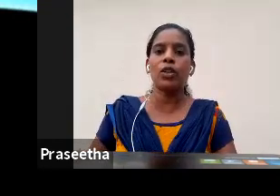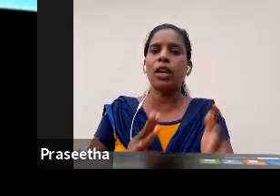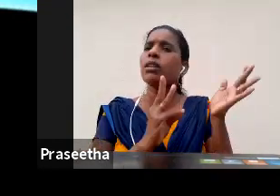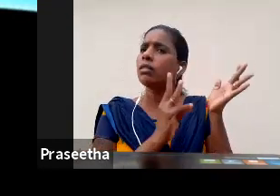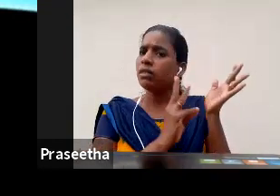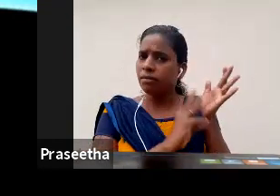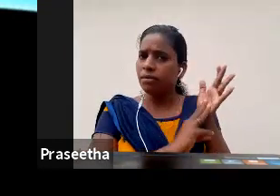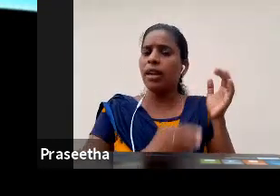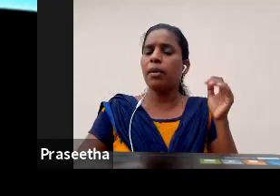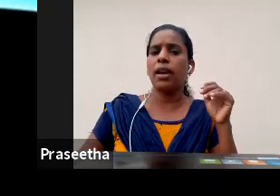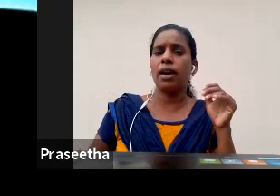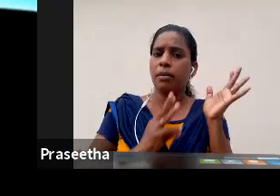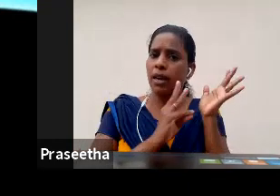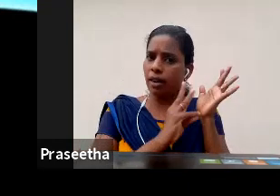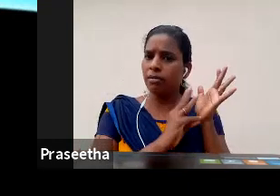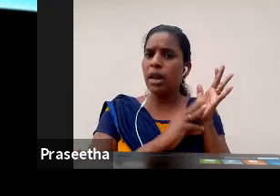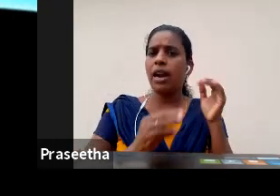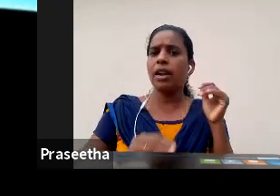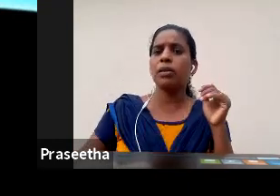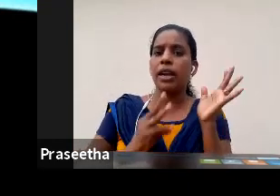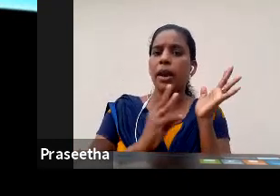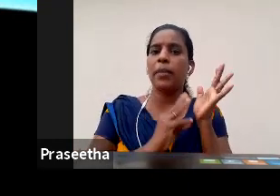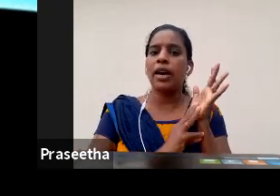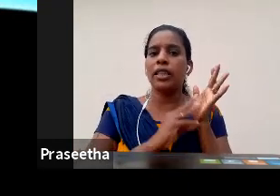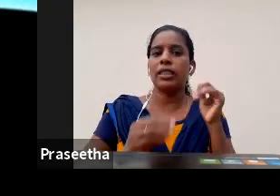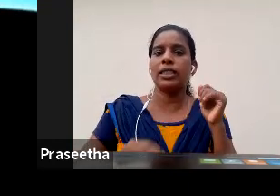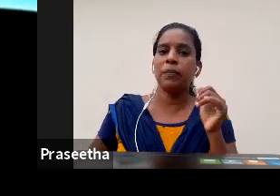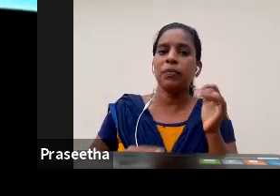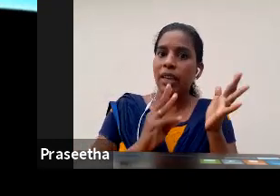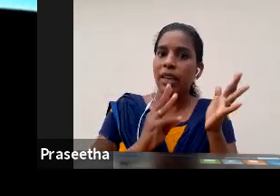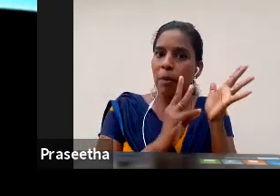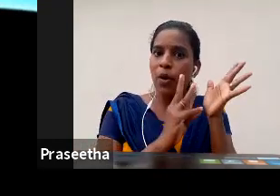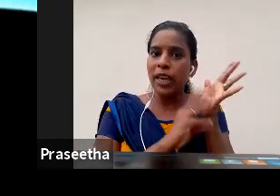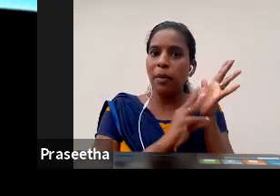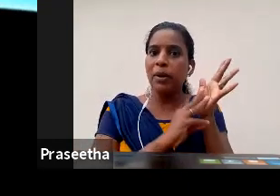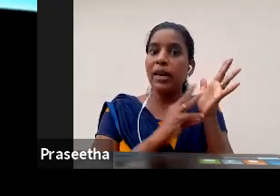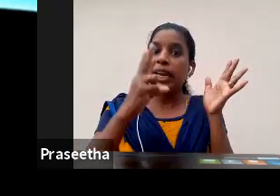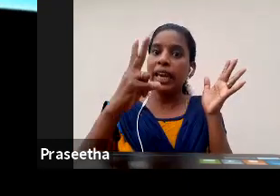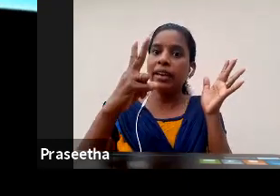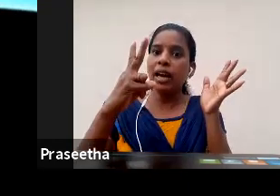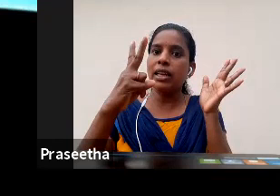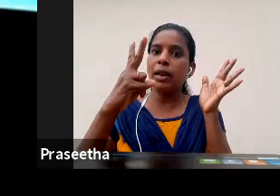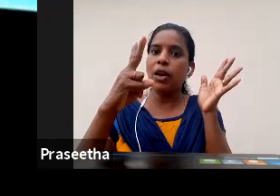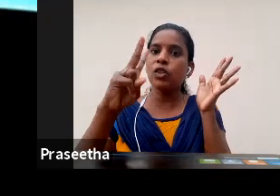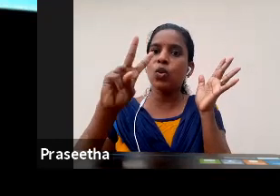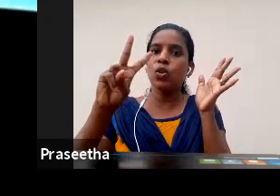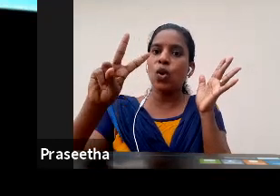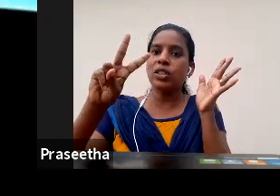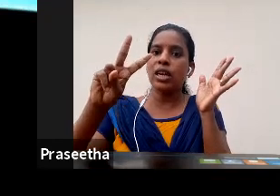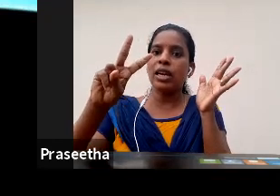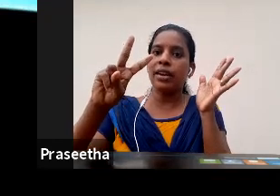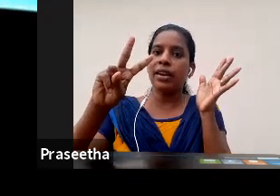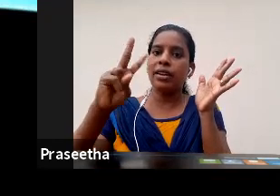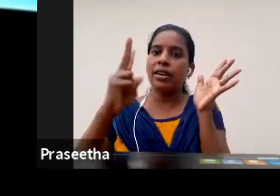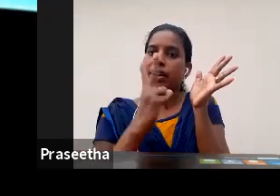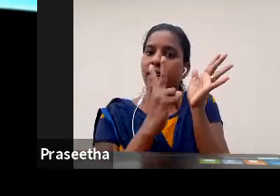മക്കളോട് ചോദിച്ചാൽ അവർ ഇങ്ങനെ പറയാ, മലയാളം മലയാളം എന്ന് പറയും എം ആദ്യത്തെ അക്ഷരം. അപ്പോ എം, എൻ അതേപോലെ അതിൽ നിന്ന് ഒന്ന്